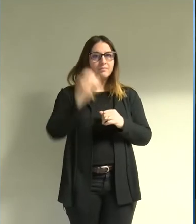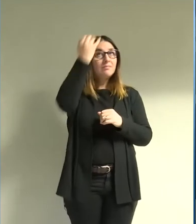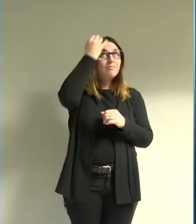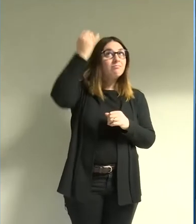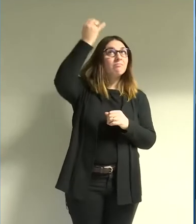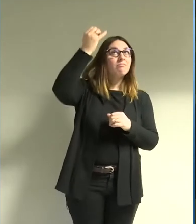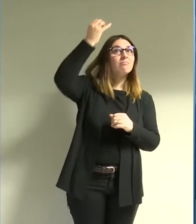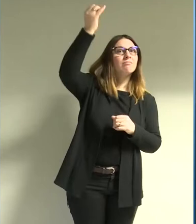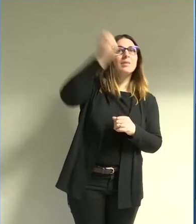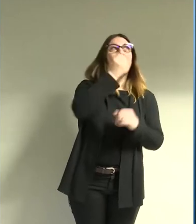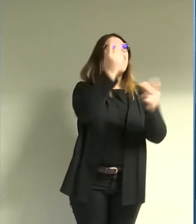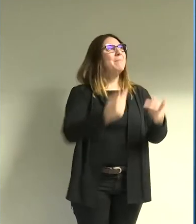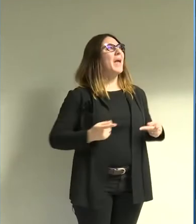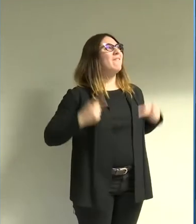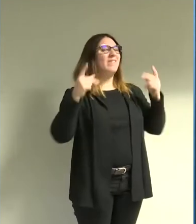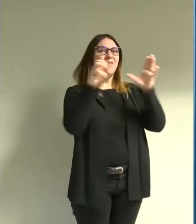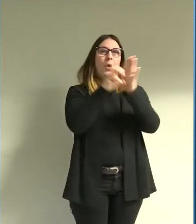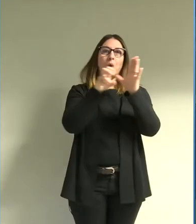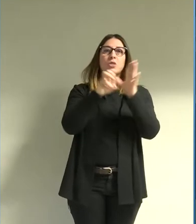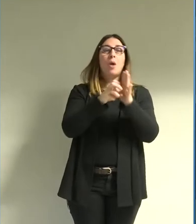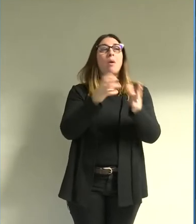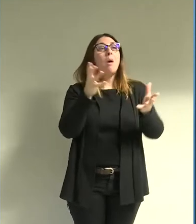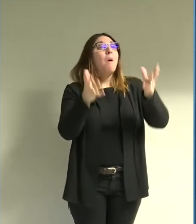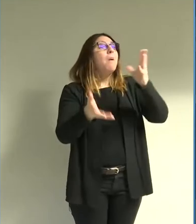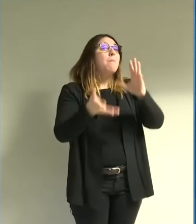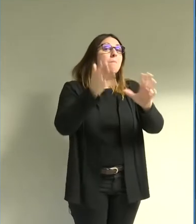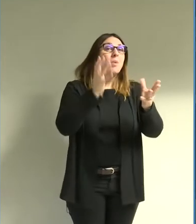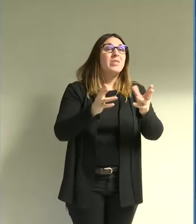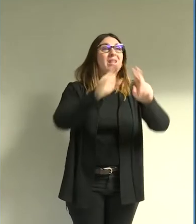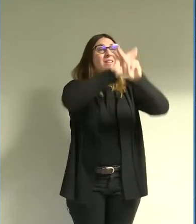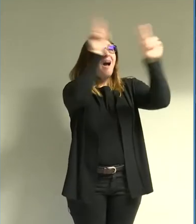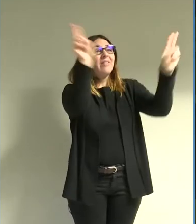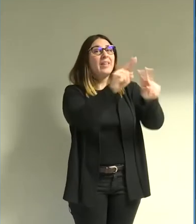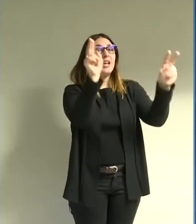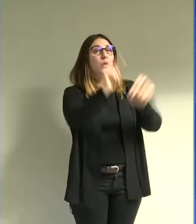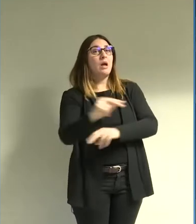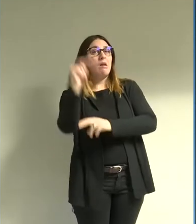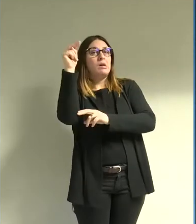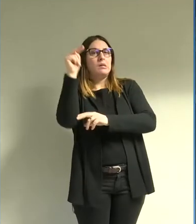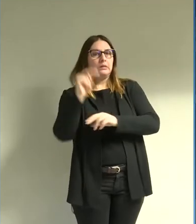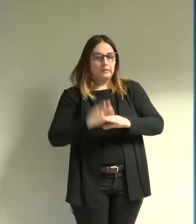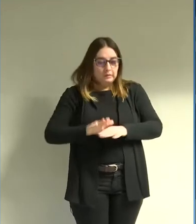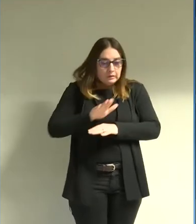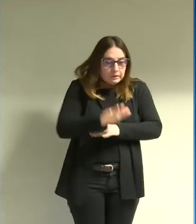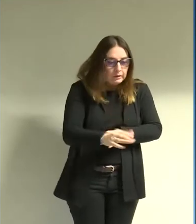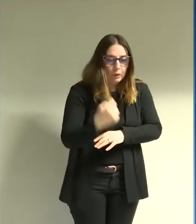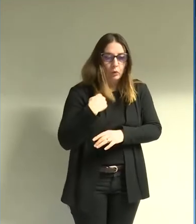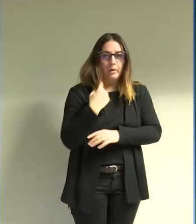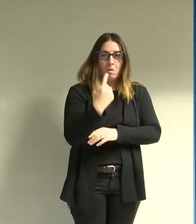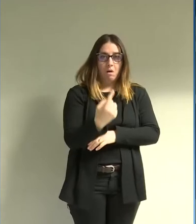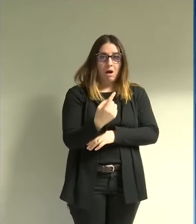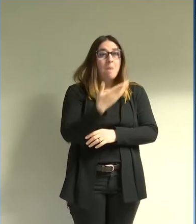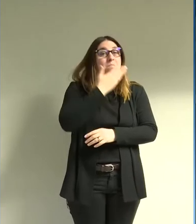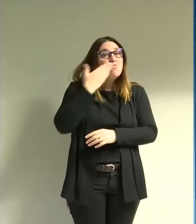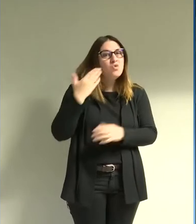bien vivre à grenoble envisagée d'un point de vue international l'étape numéro 1 aurait peut-être été